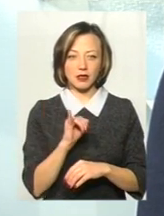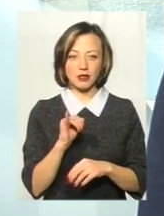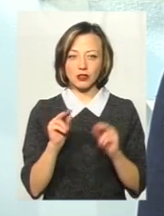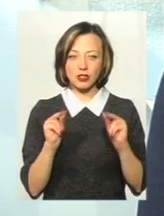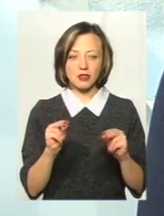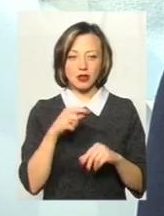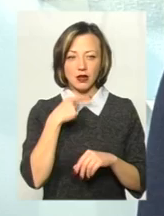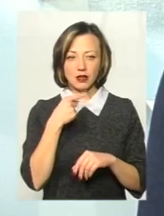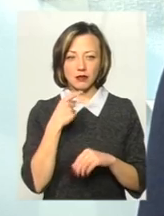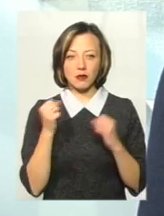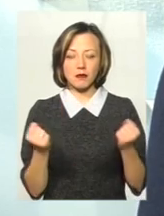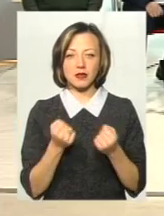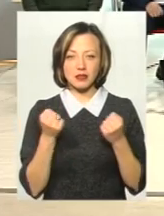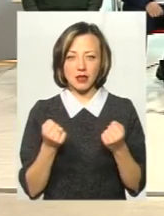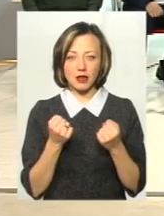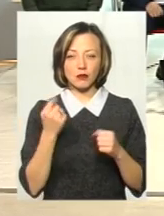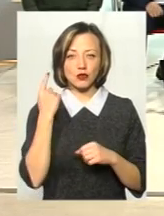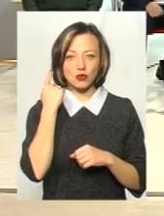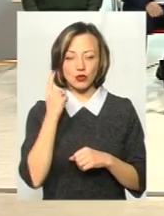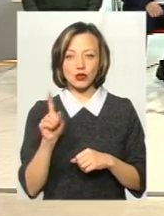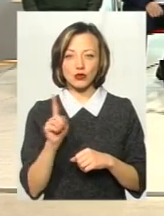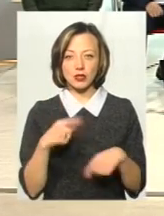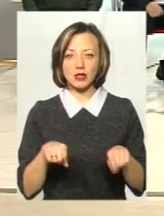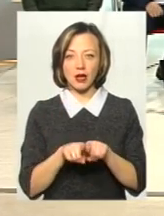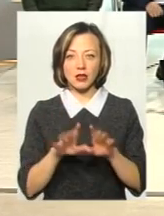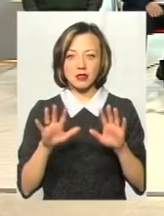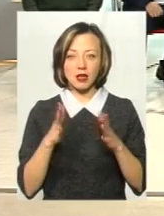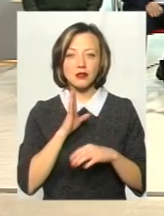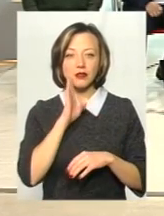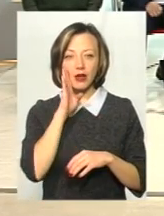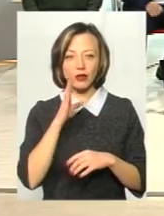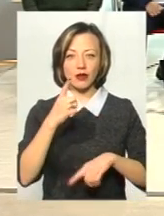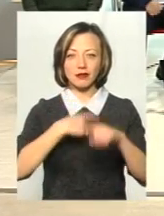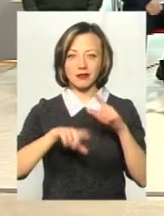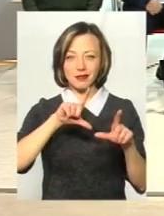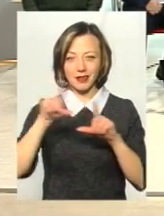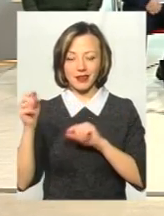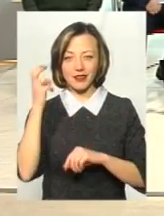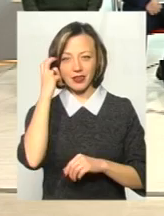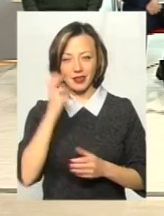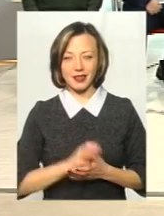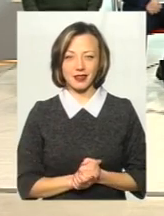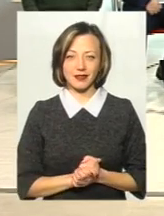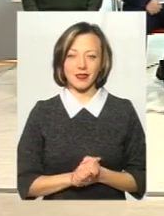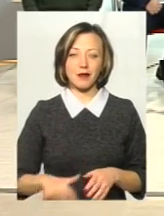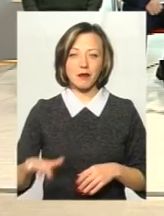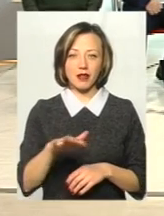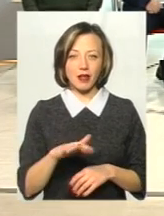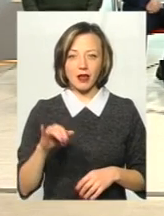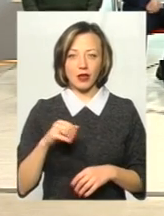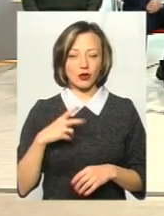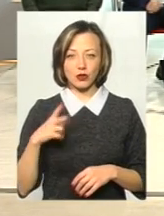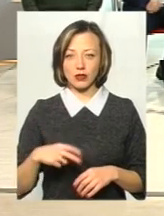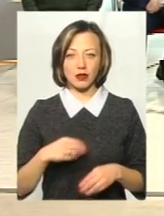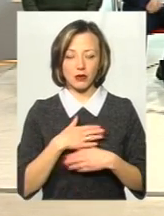чесно кажучи, позмерзали, і почули, що таке сталося, зранку вже були знову на Майдані, і вона ніяк